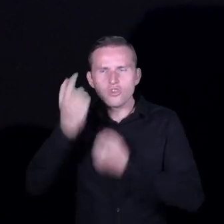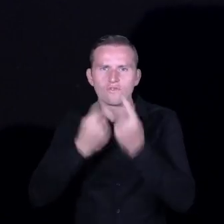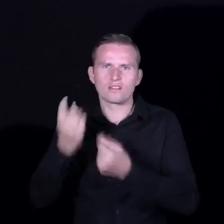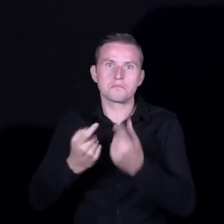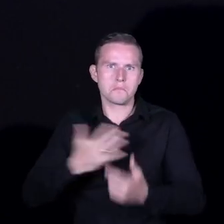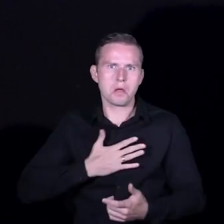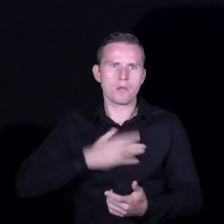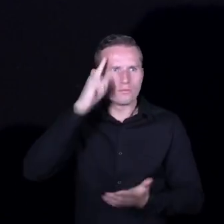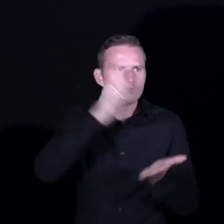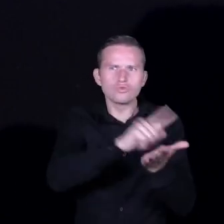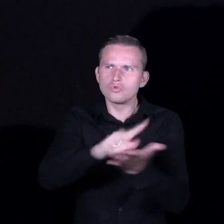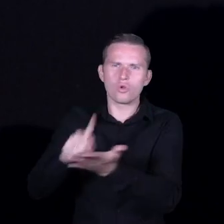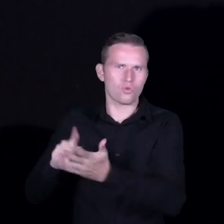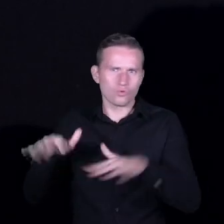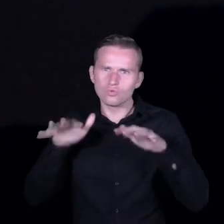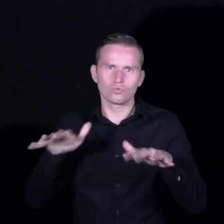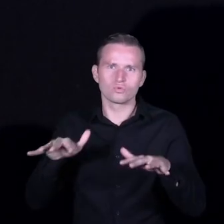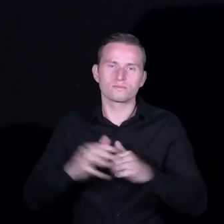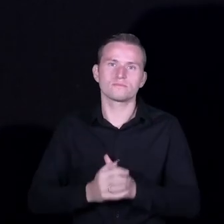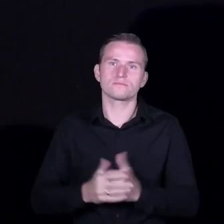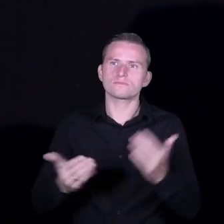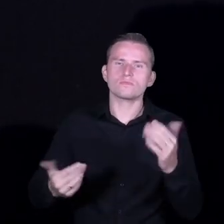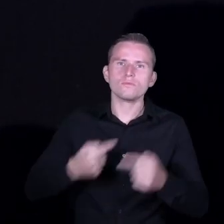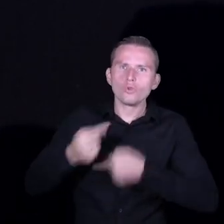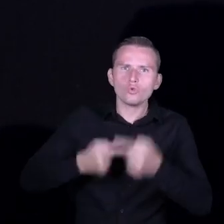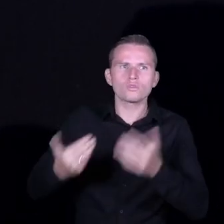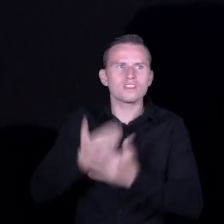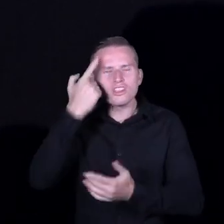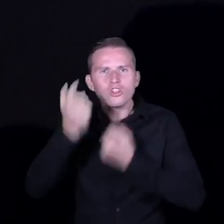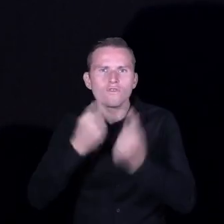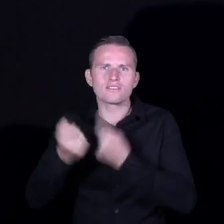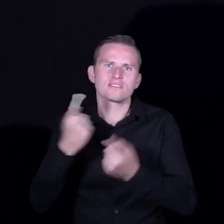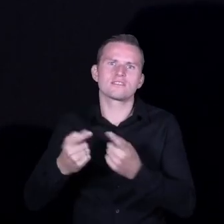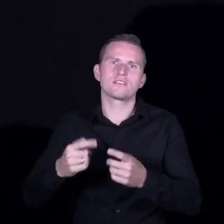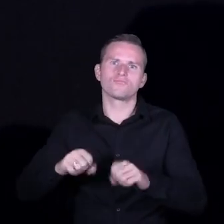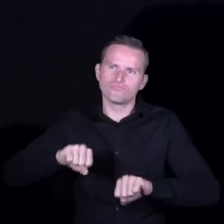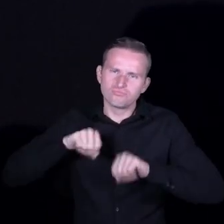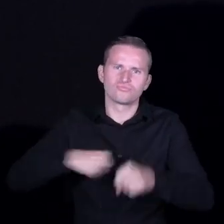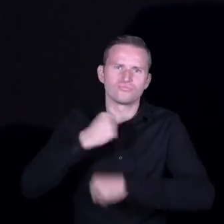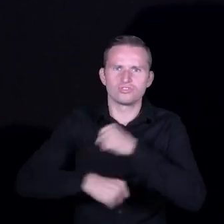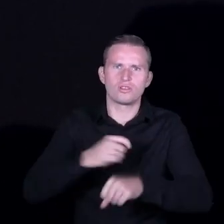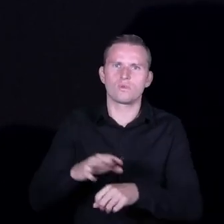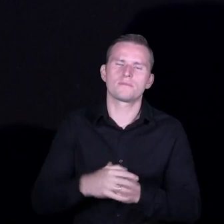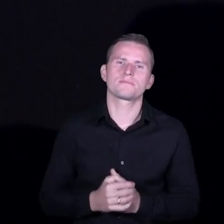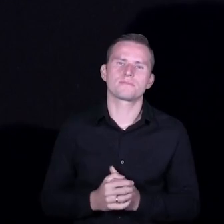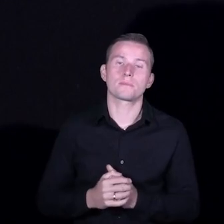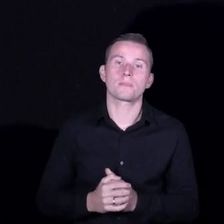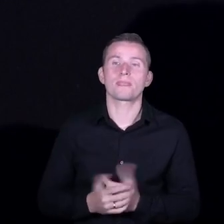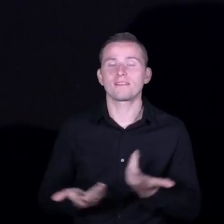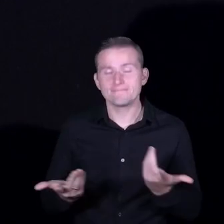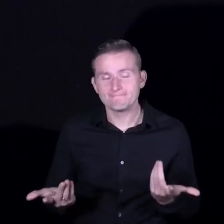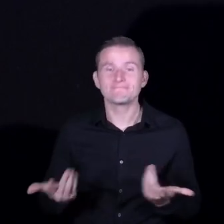do tego, żeby innowacyjne produkty, innowacyjne rozwiązania wprowadzać. I krok po